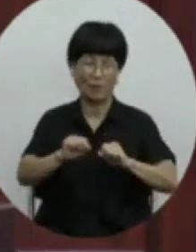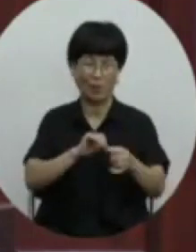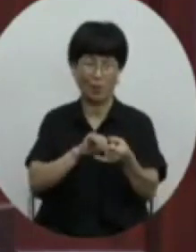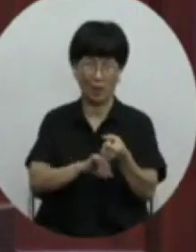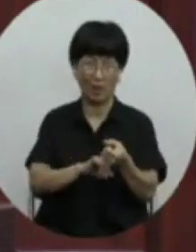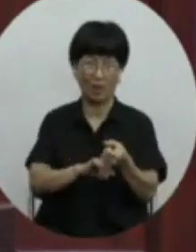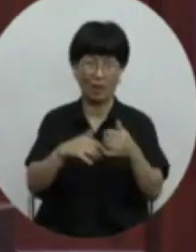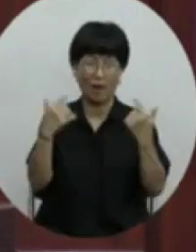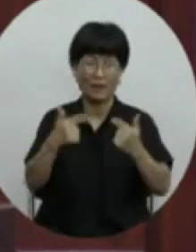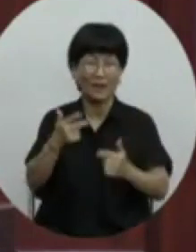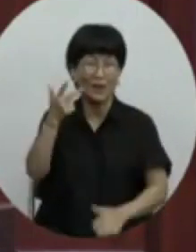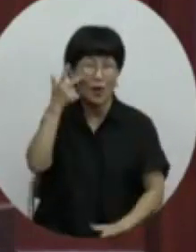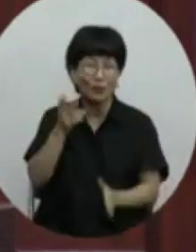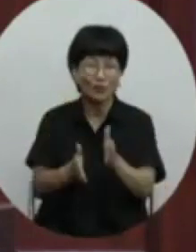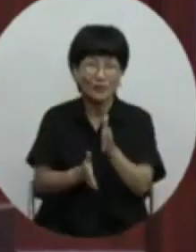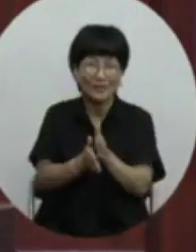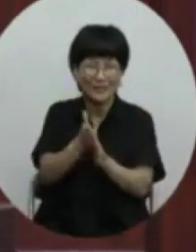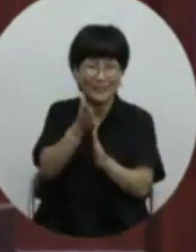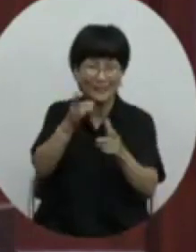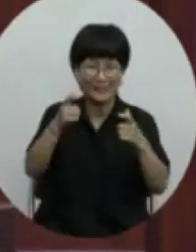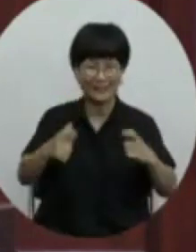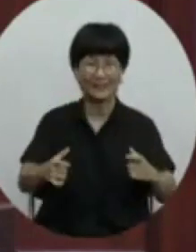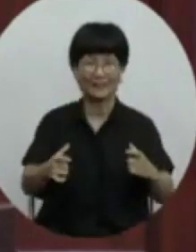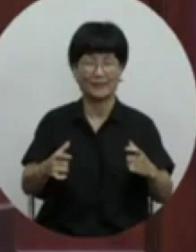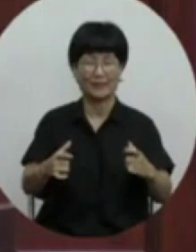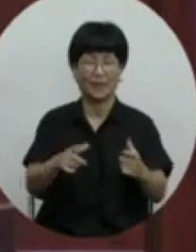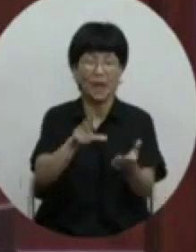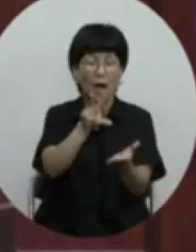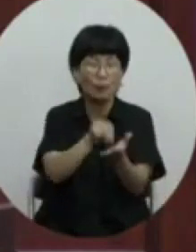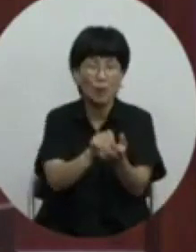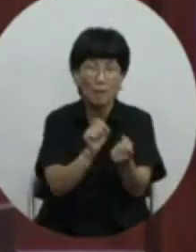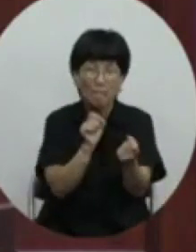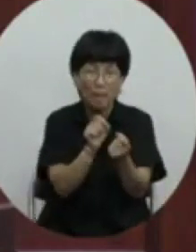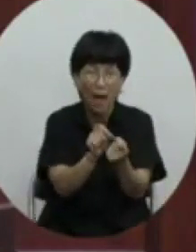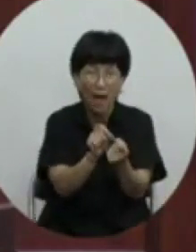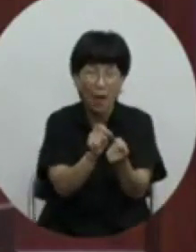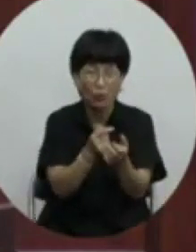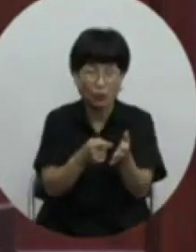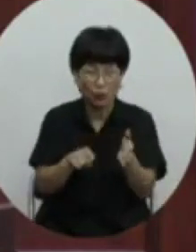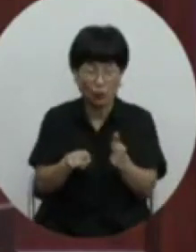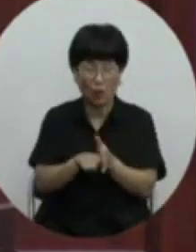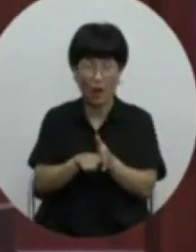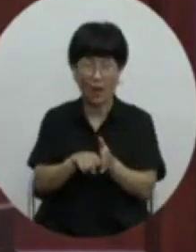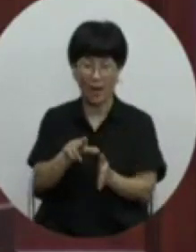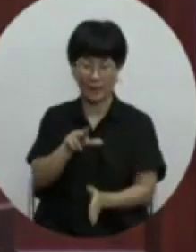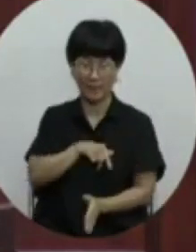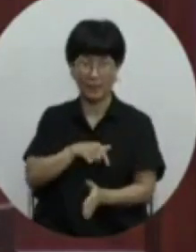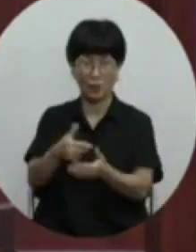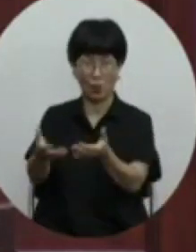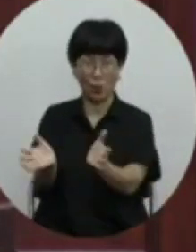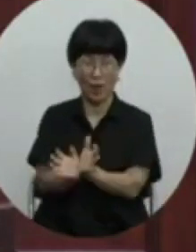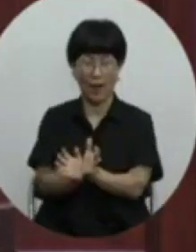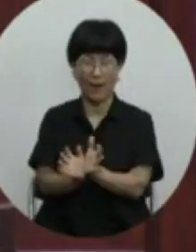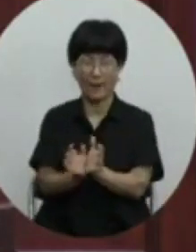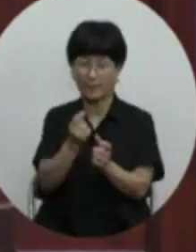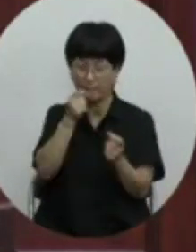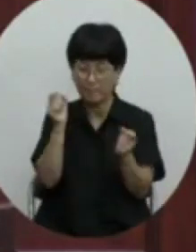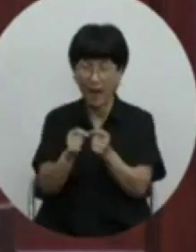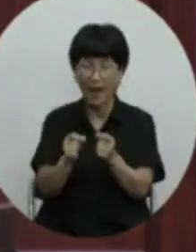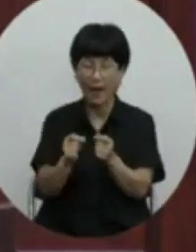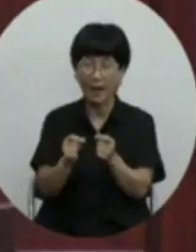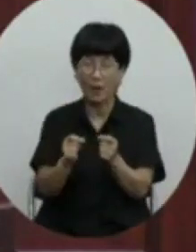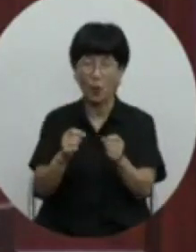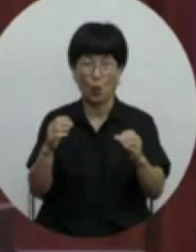항상 여주시는 당면한 현안 사항의 추진을 위해 의회와 긴밀히 협조하여 소통해 갈